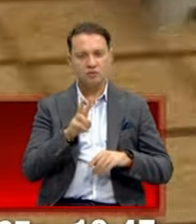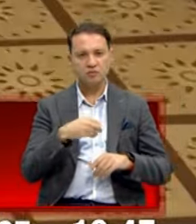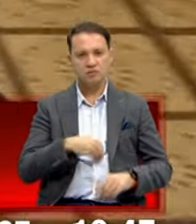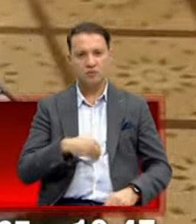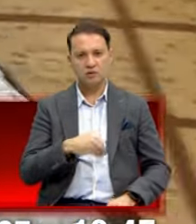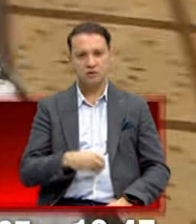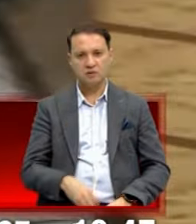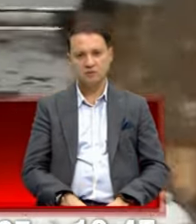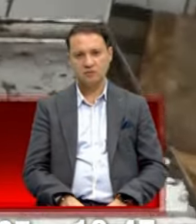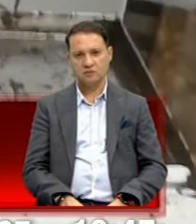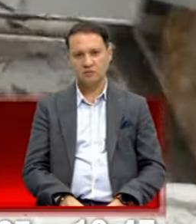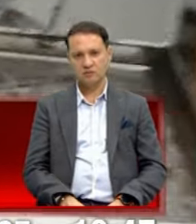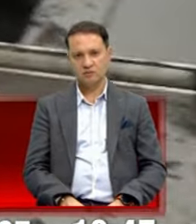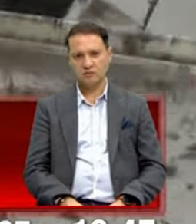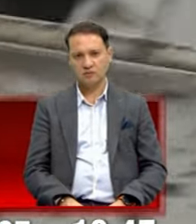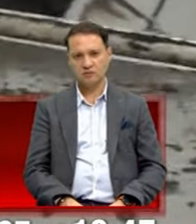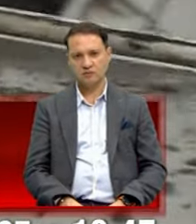mide bulandırıcı türdendi.